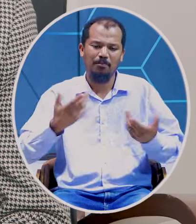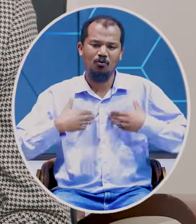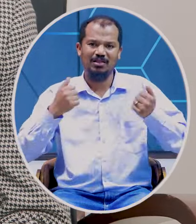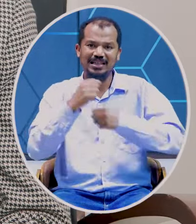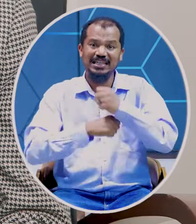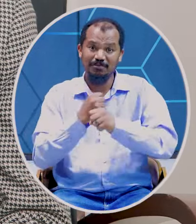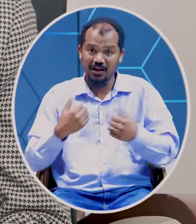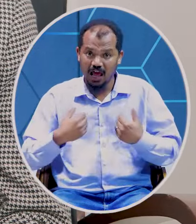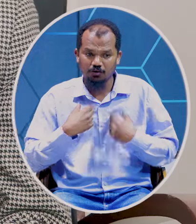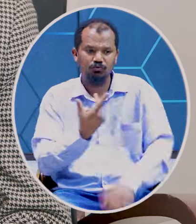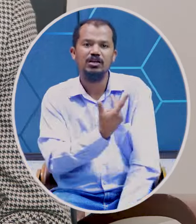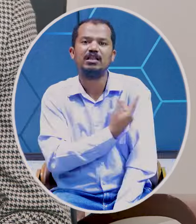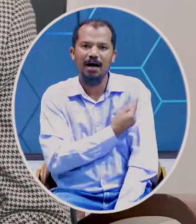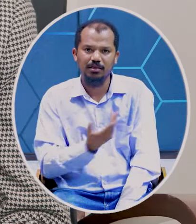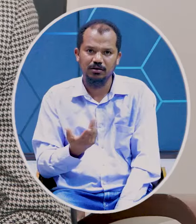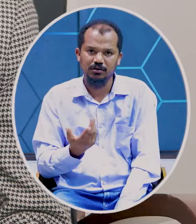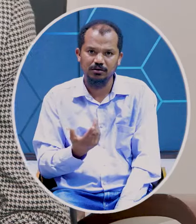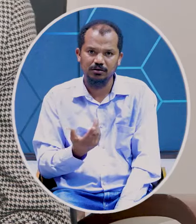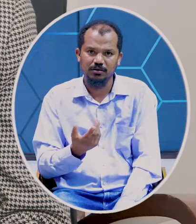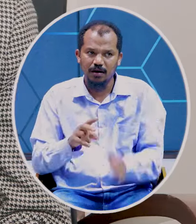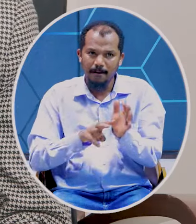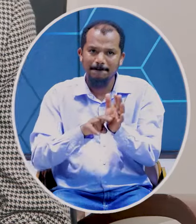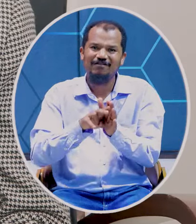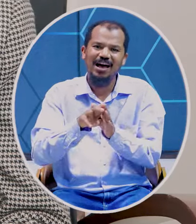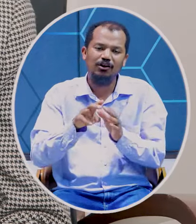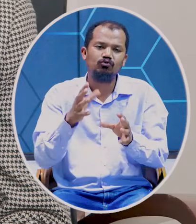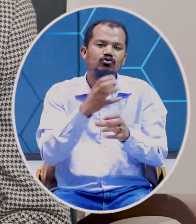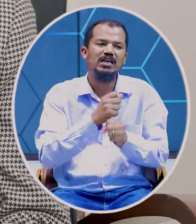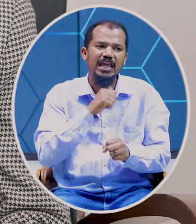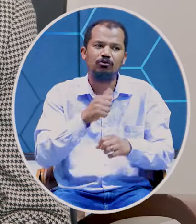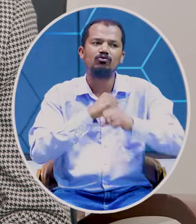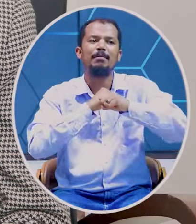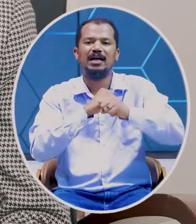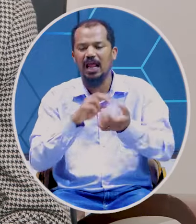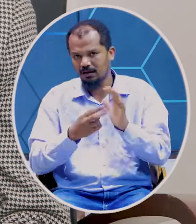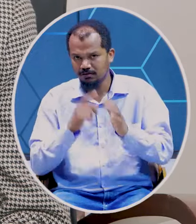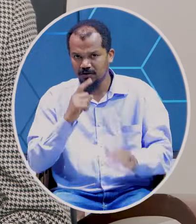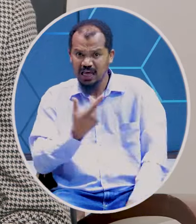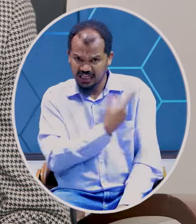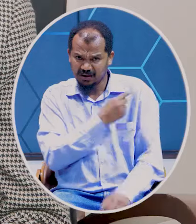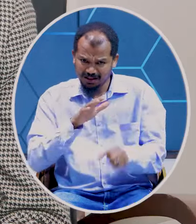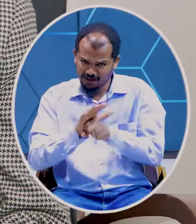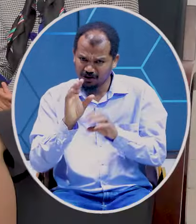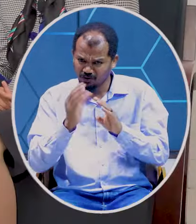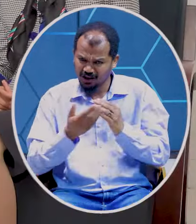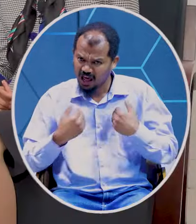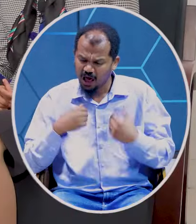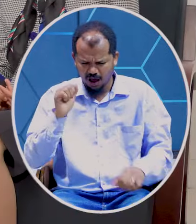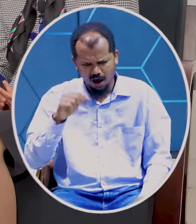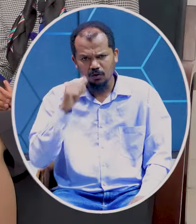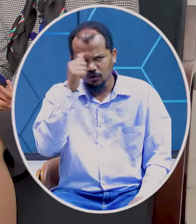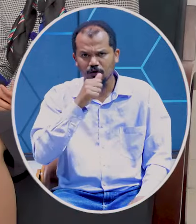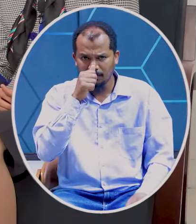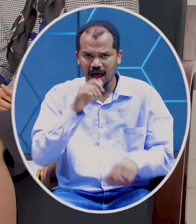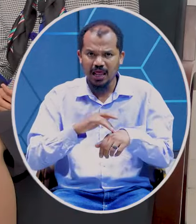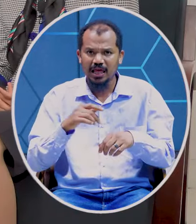ላሉ ሴቶች ደግሞ ክትባት በቫይረሱ እንዳጭራሽ እንዳያዙ ለመከላከል ማለት ነው። አለ ክትባት በበቂ ሁኔታ እንዳገር